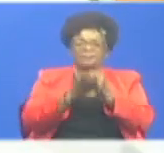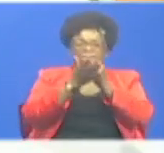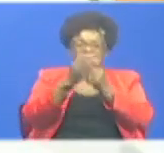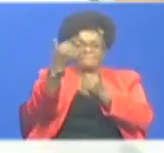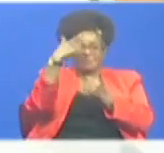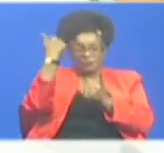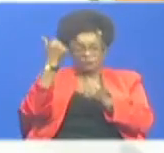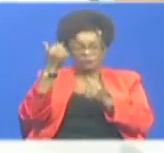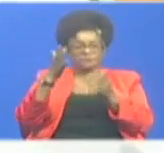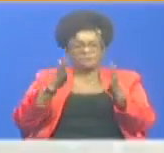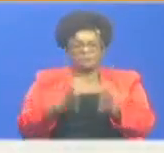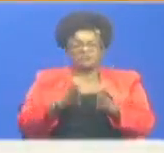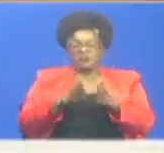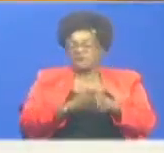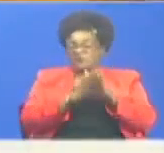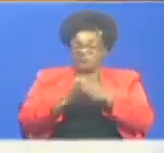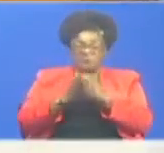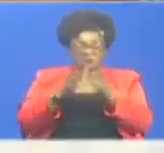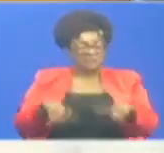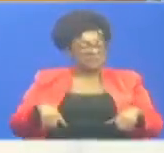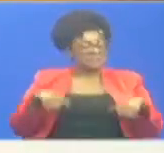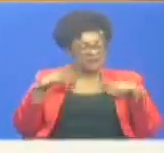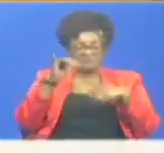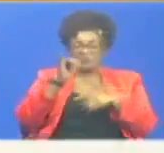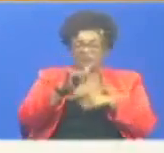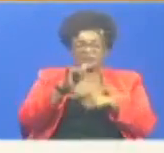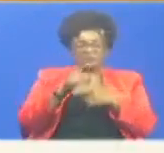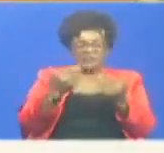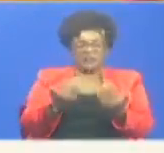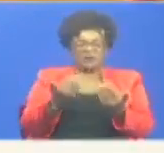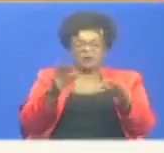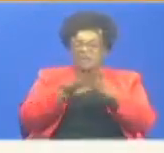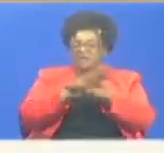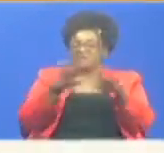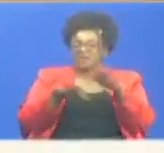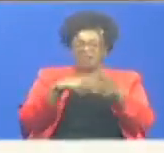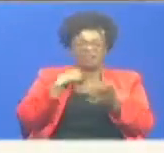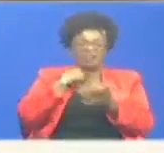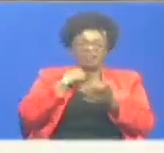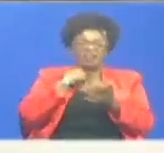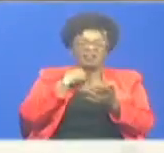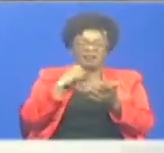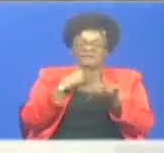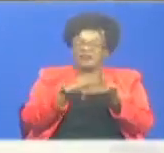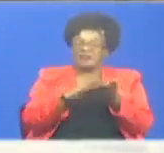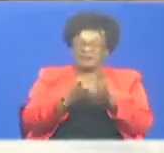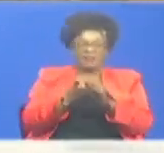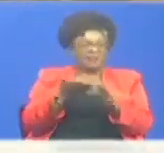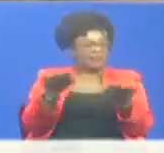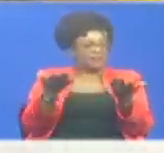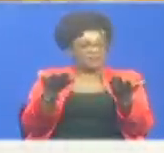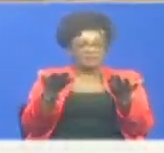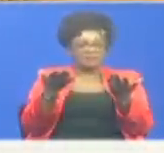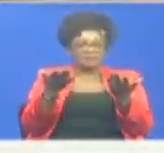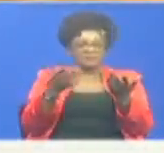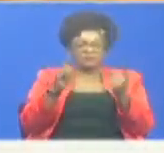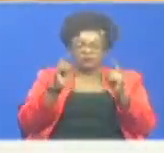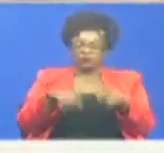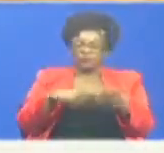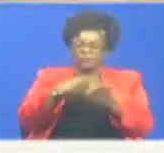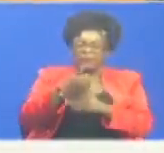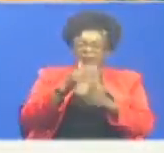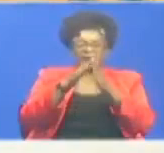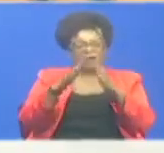mtu volleyball ndio life yake yote na saizi vile kila kitu imesimama ana mbele ana wala nyuma na andakana alipa hao